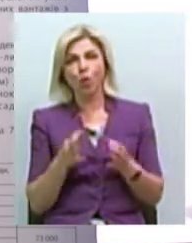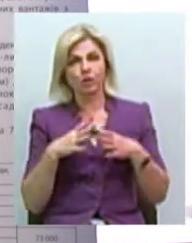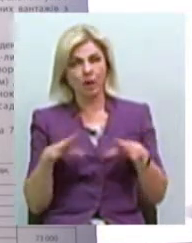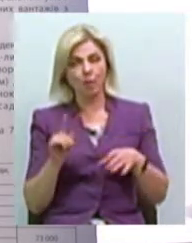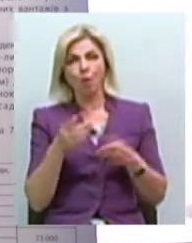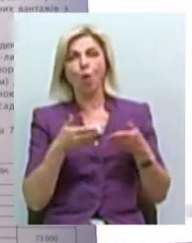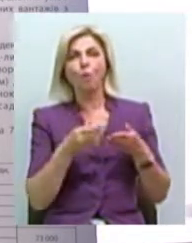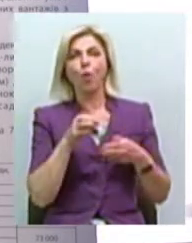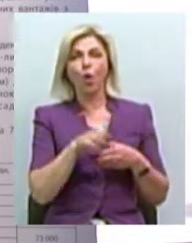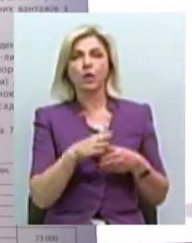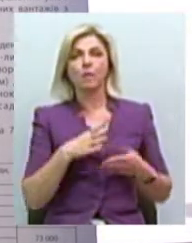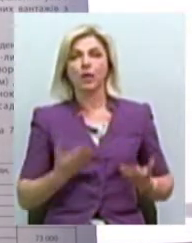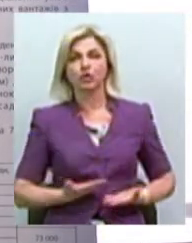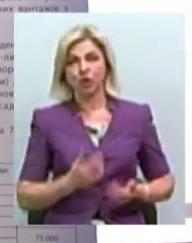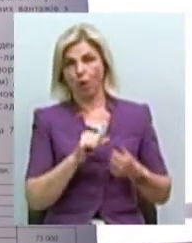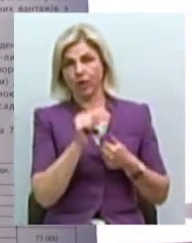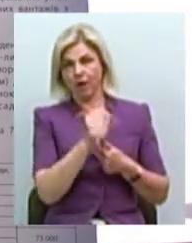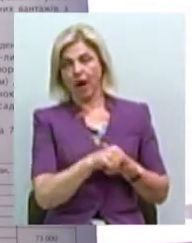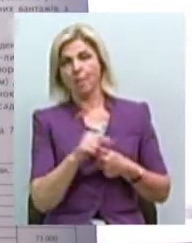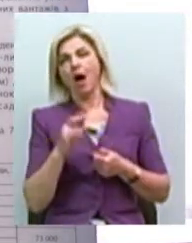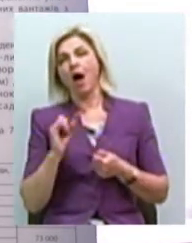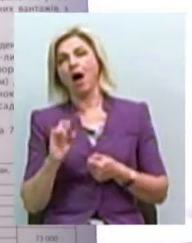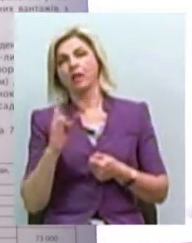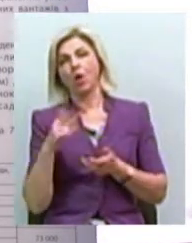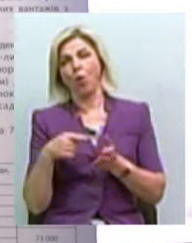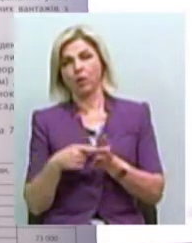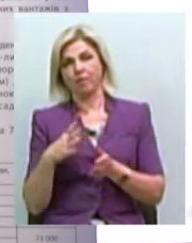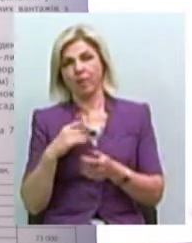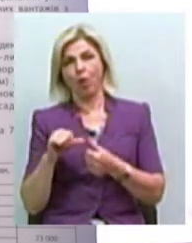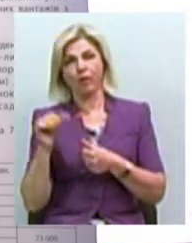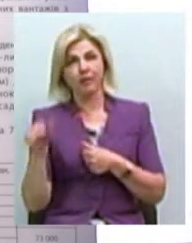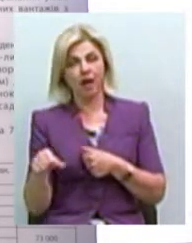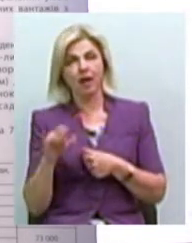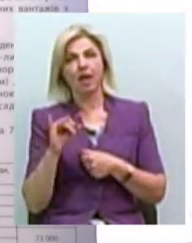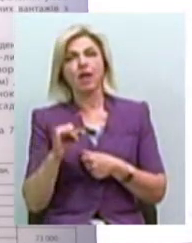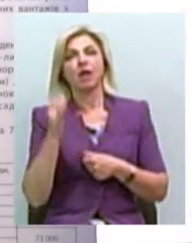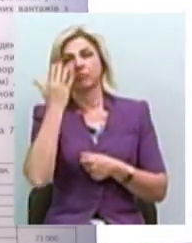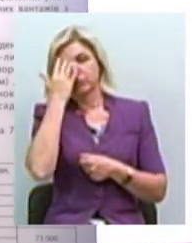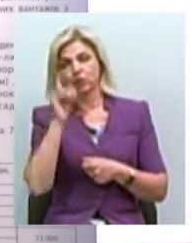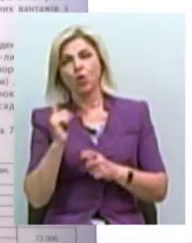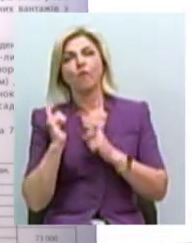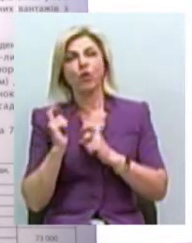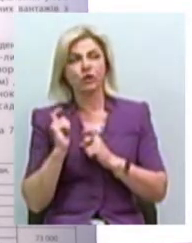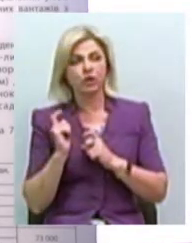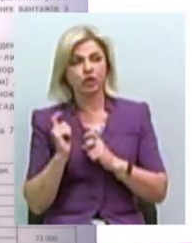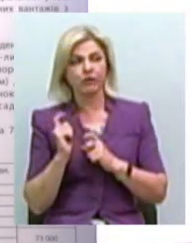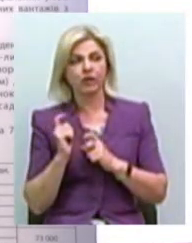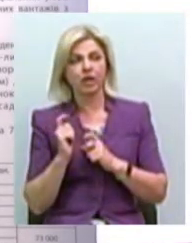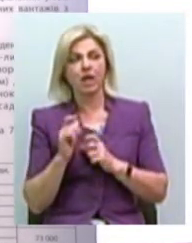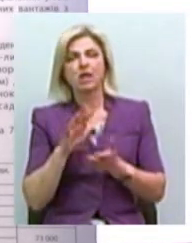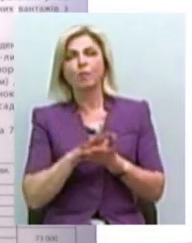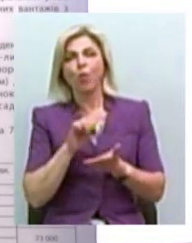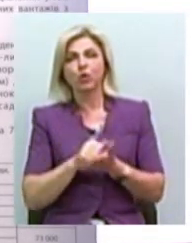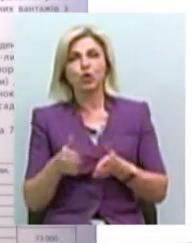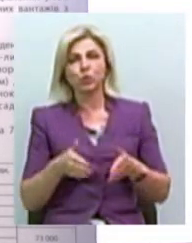окремо, області, місто окремо, і містяни справедливо бурилися, що вантажівки чи рух потягів розбиваються дороги,